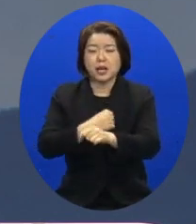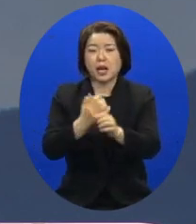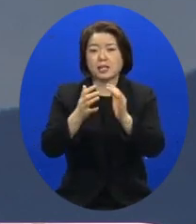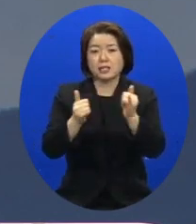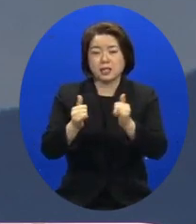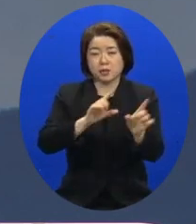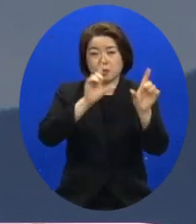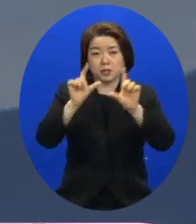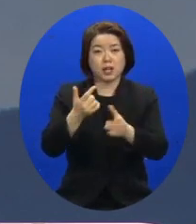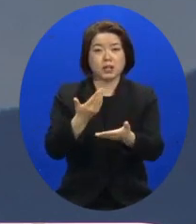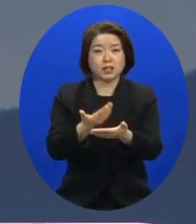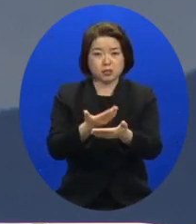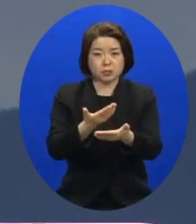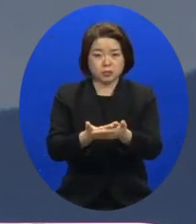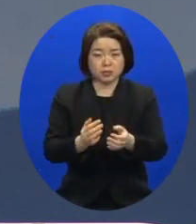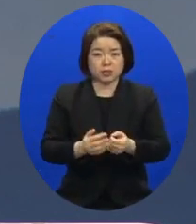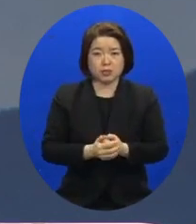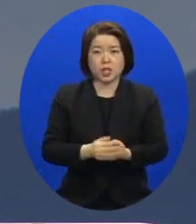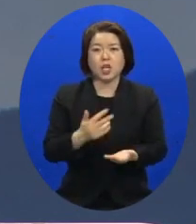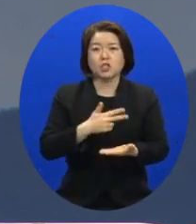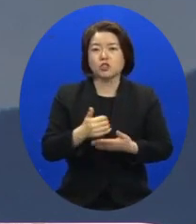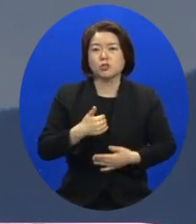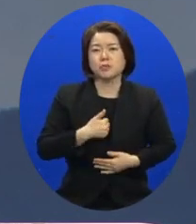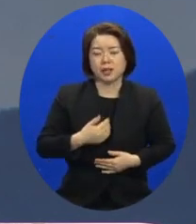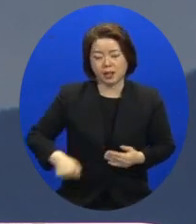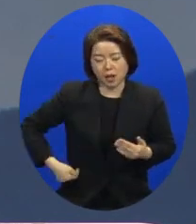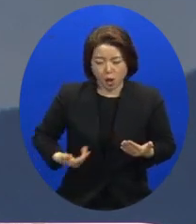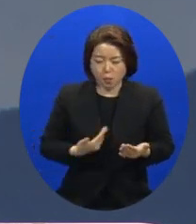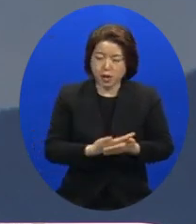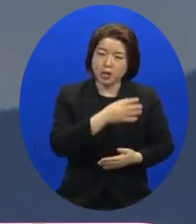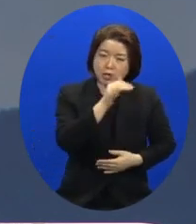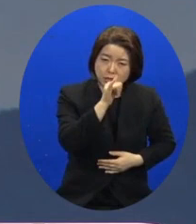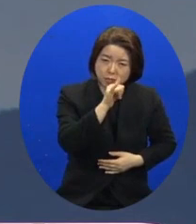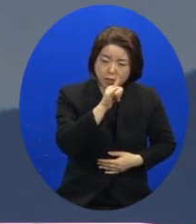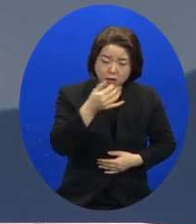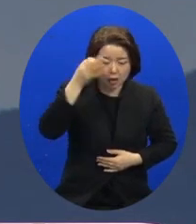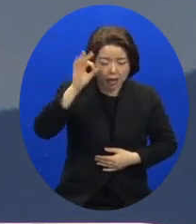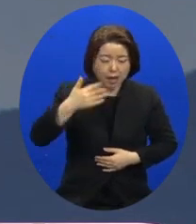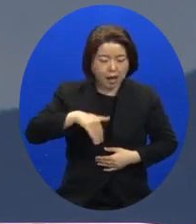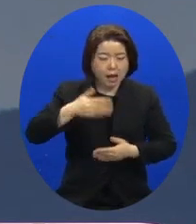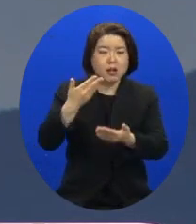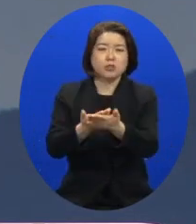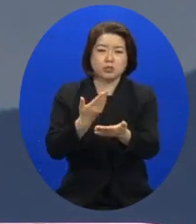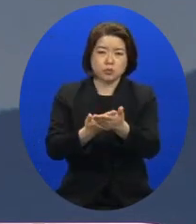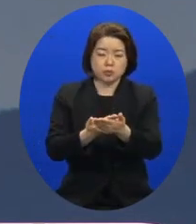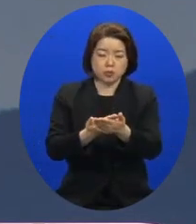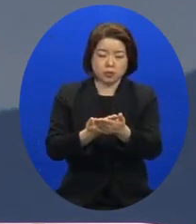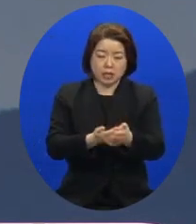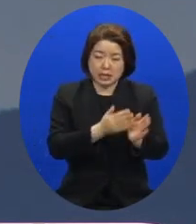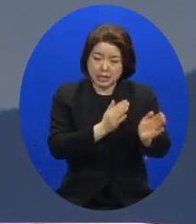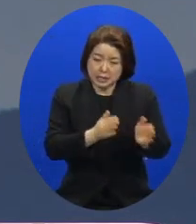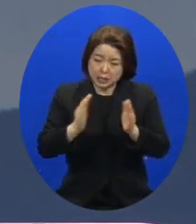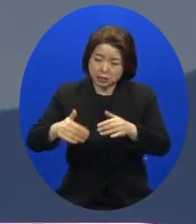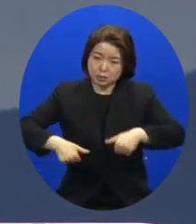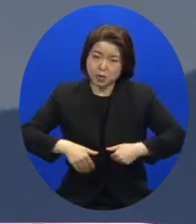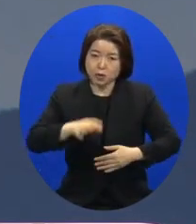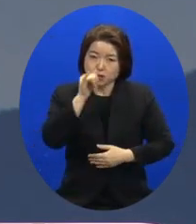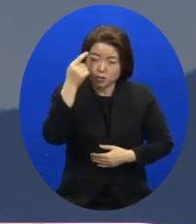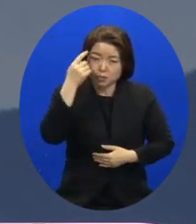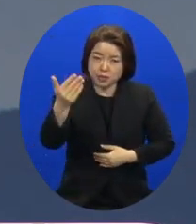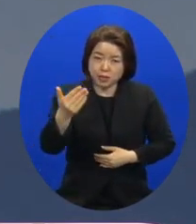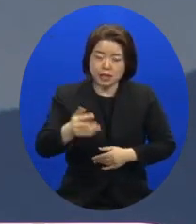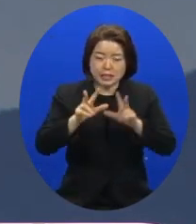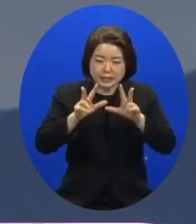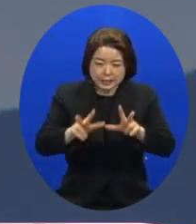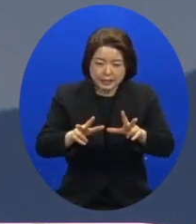주옵소서. 주님, 제게 회개할 것이 있습니까? 깨우쳐 주소서. 정리해야 할 것이 있습니까? 지금